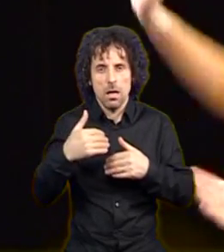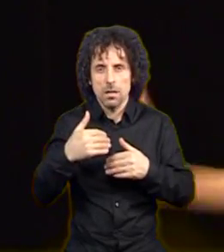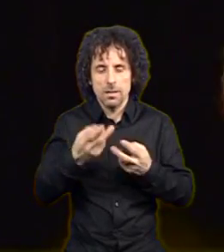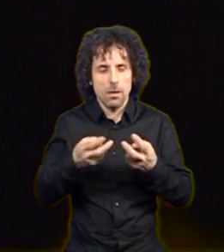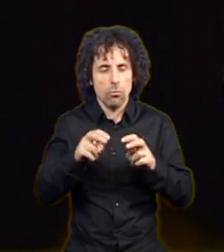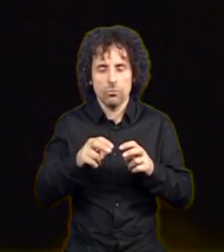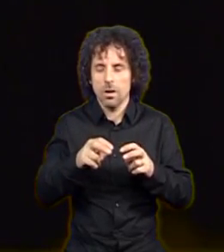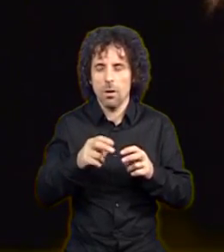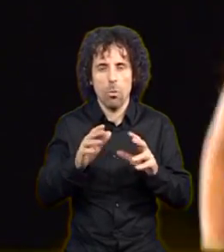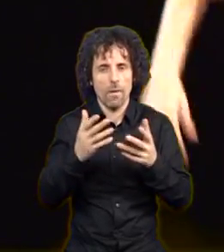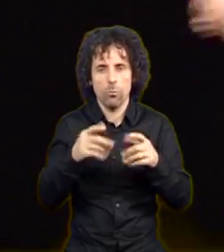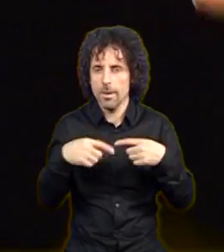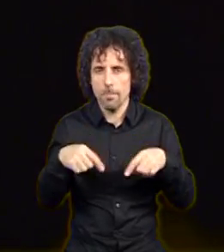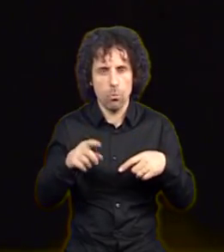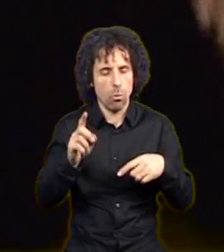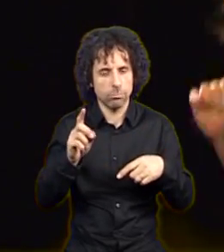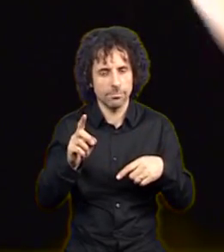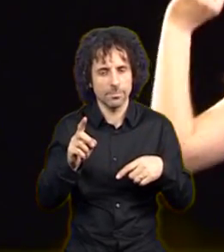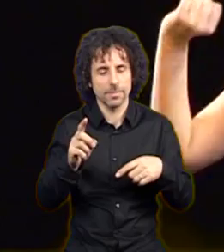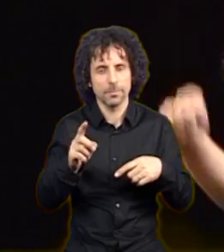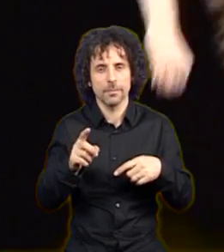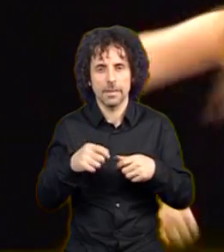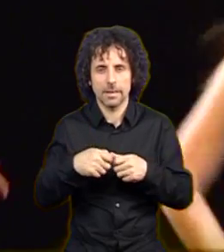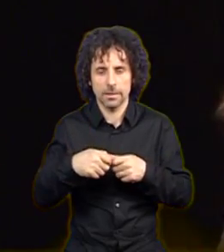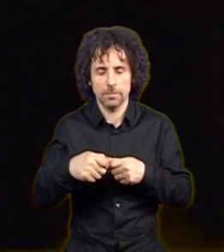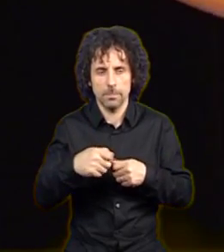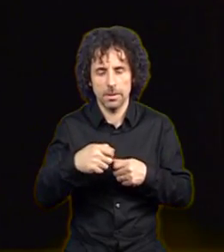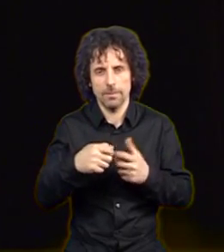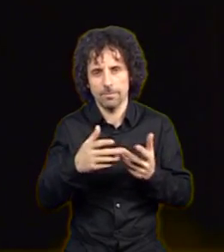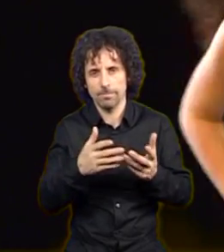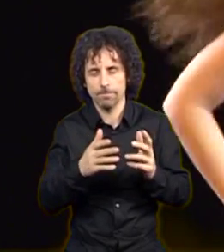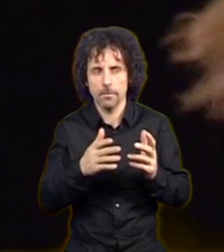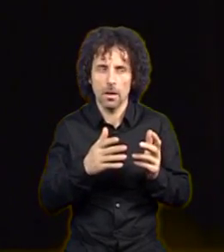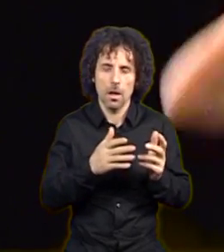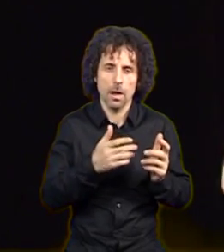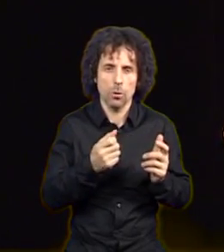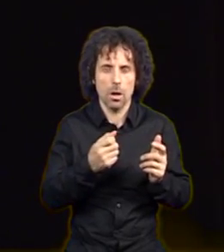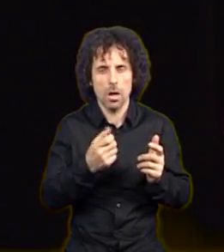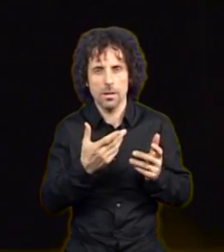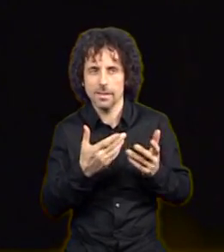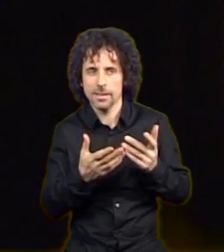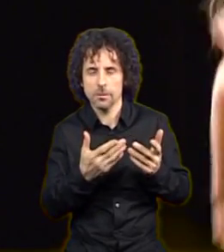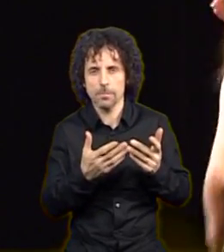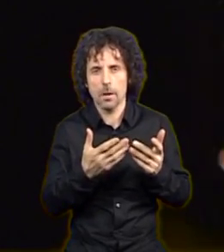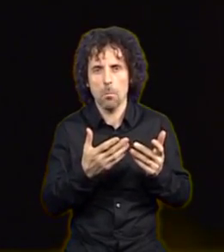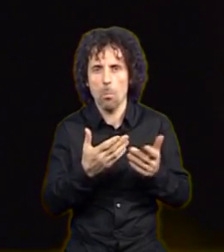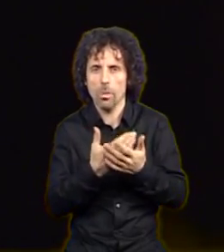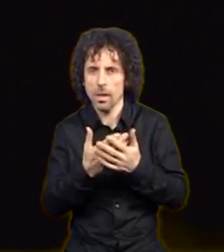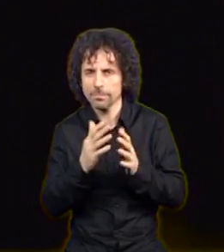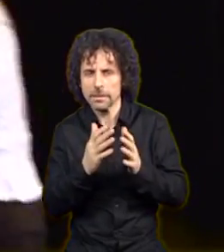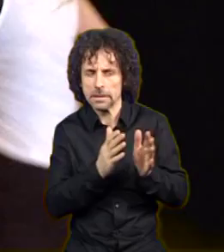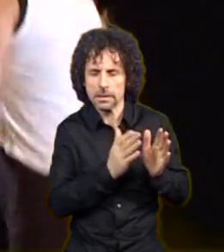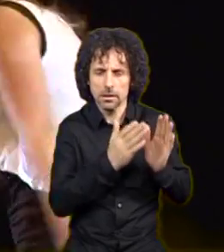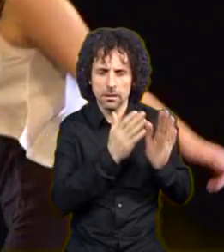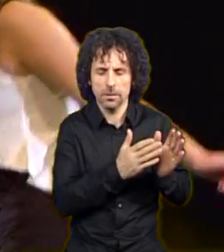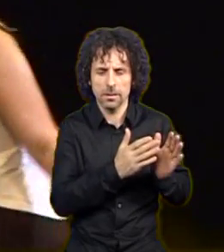Zaliszek, jego założycielka nie były łatwe. Wciąż jakby jesteśmy troszeczkę niszowi i wcale nam to nie przeszkadza, że jesteśmy troszkę niszowi,